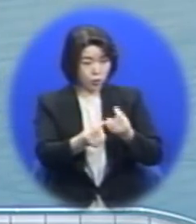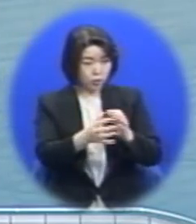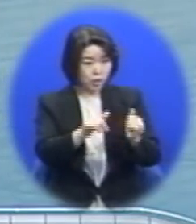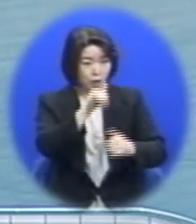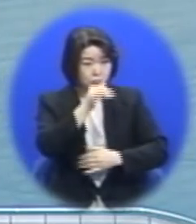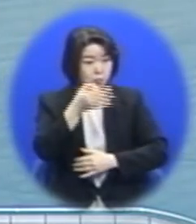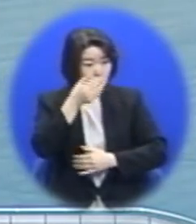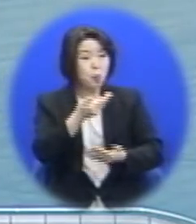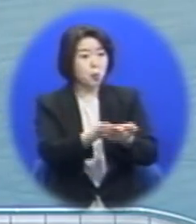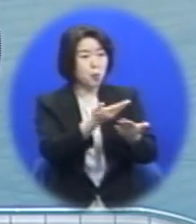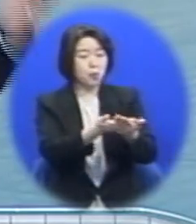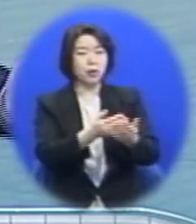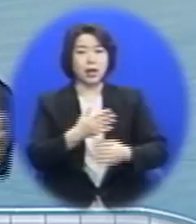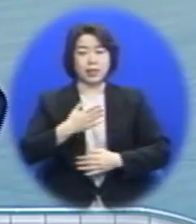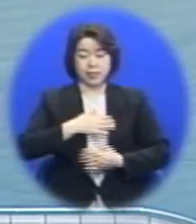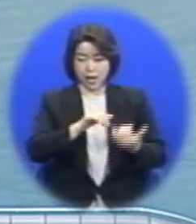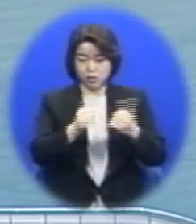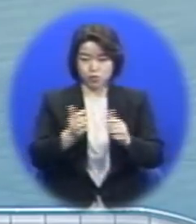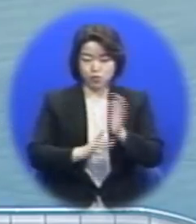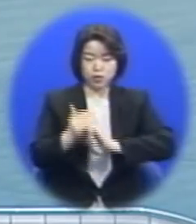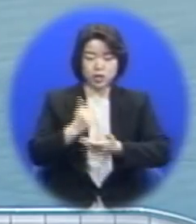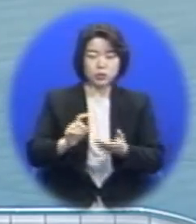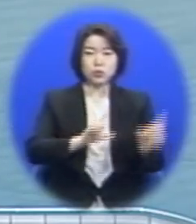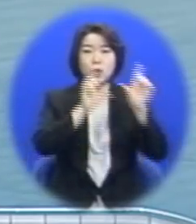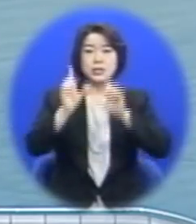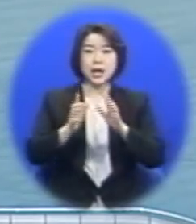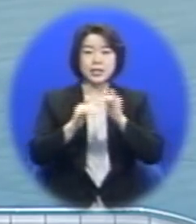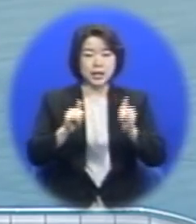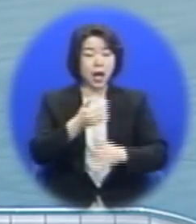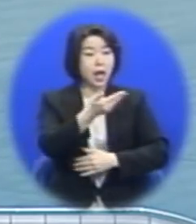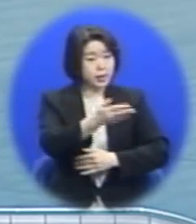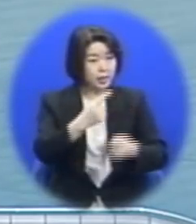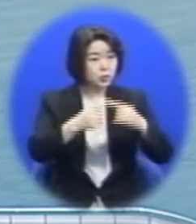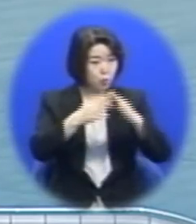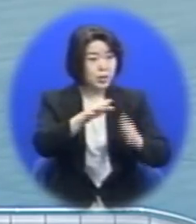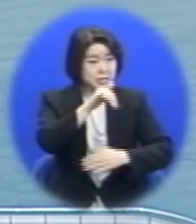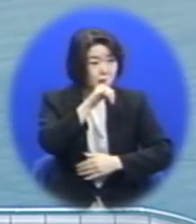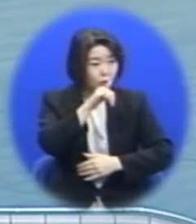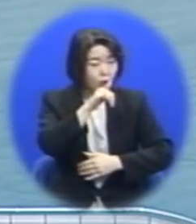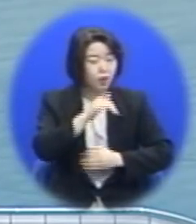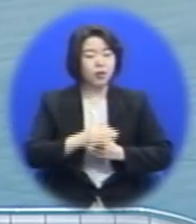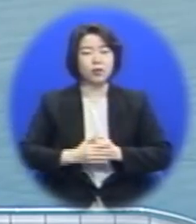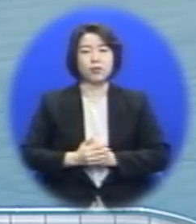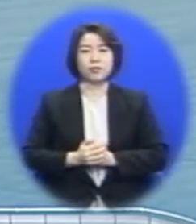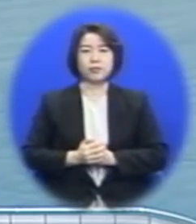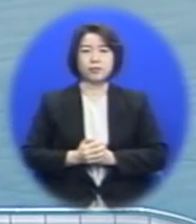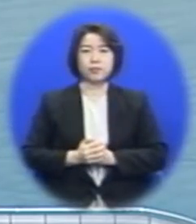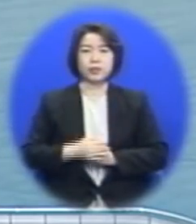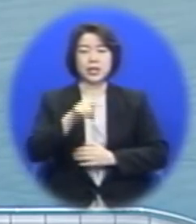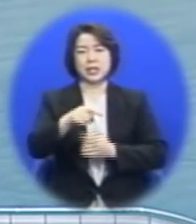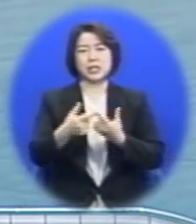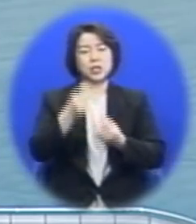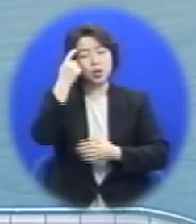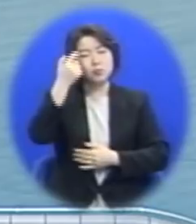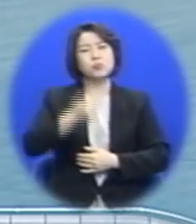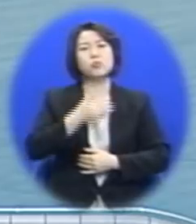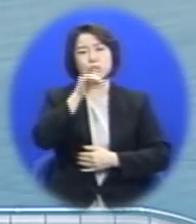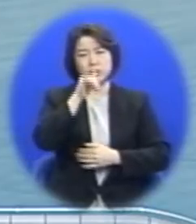보여달라. 나는 죽고 예수로 사는 사람이 당신 교회는 진짜 있느냐? 그렇게